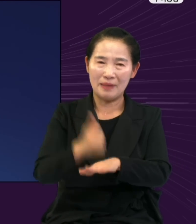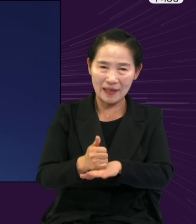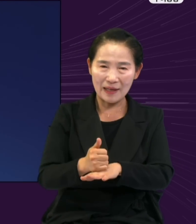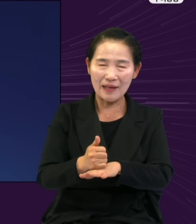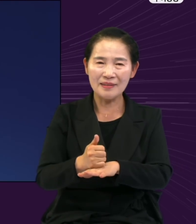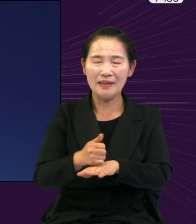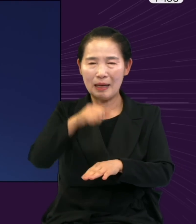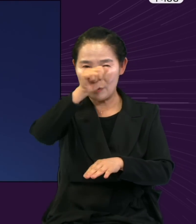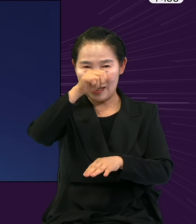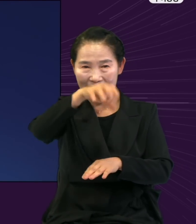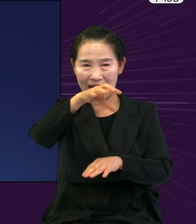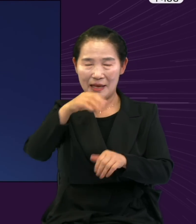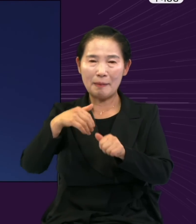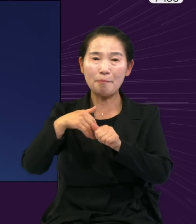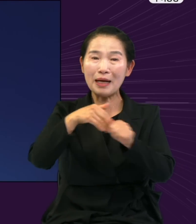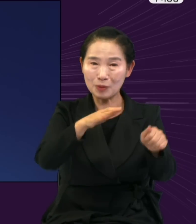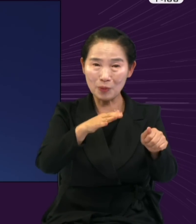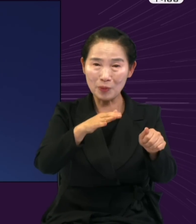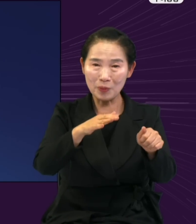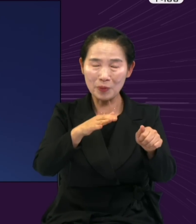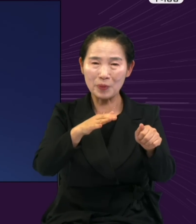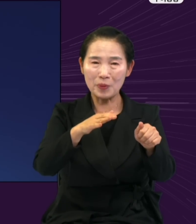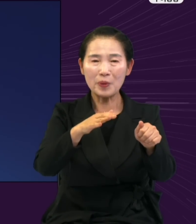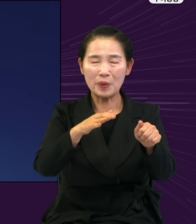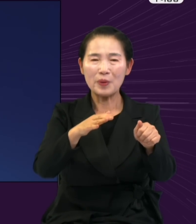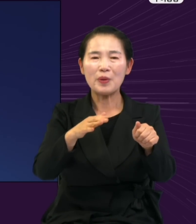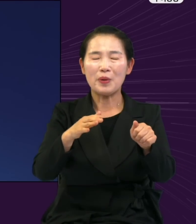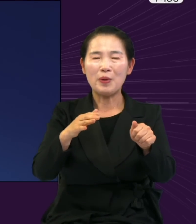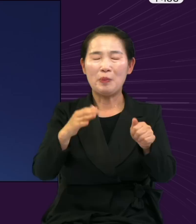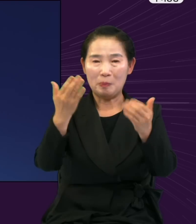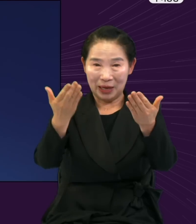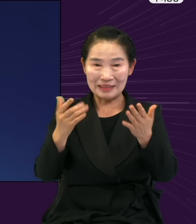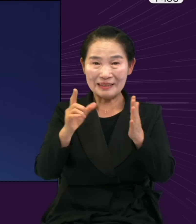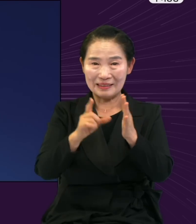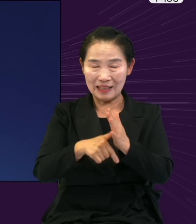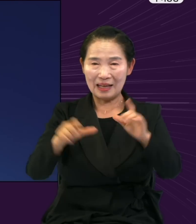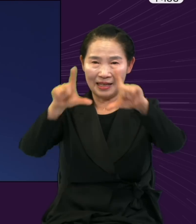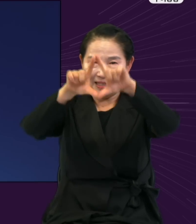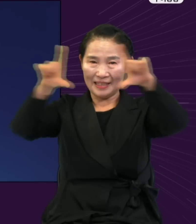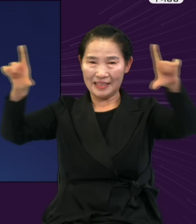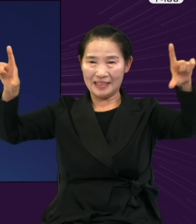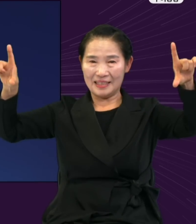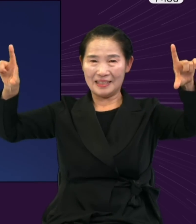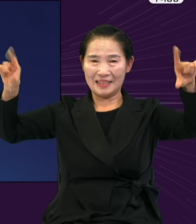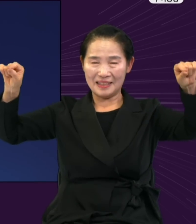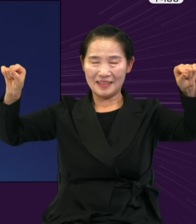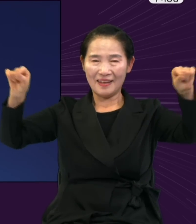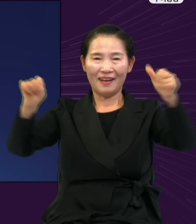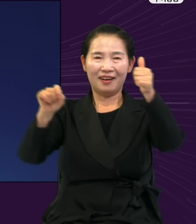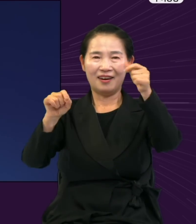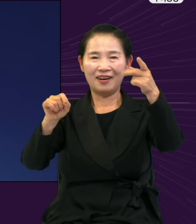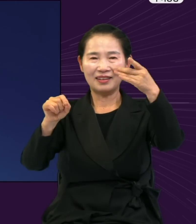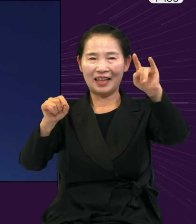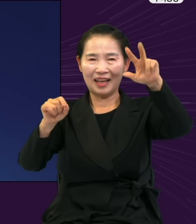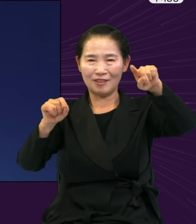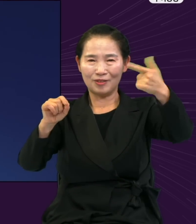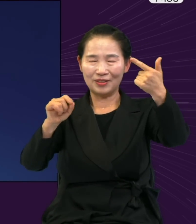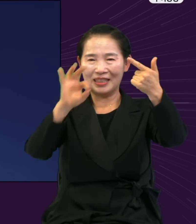그날 붙여있던 현수막을 딱 보여주시는 거예요. 허태준 이현숙 가로 열고 허준영 가로 닫고 선교사